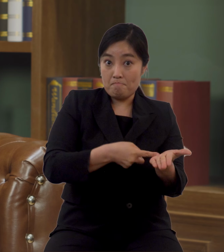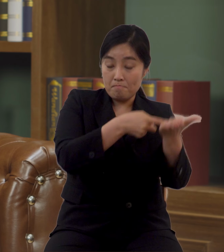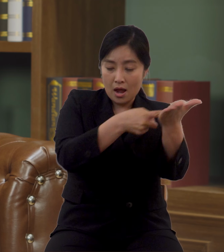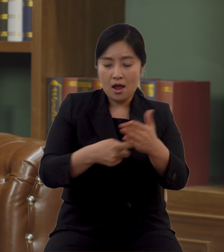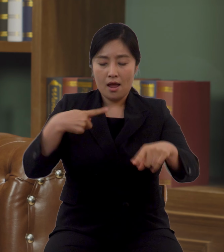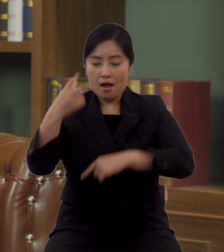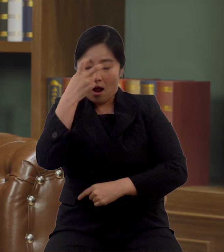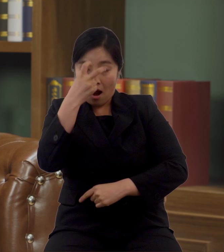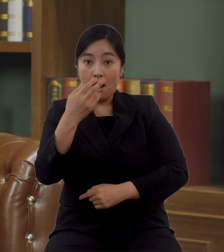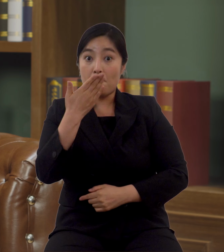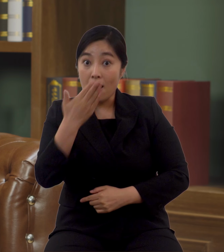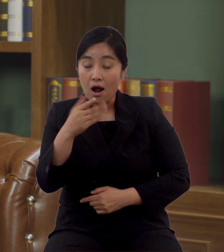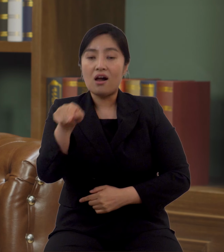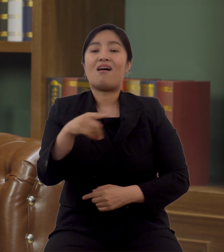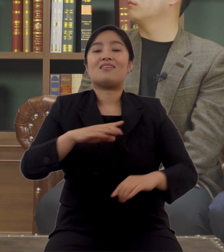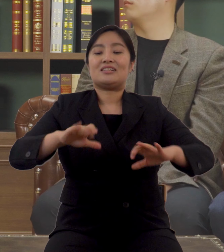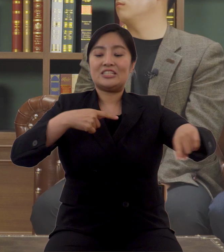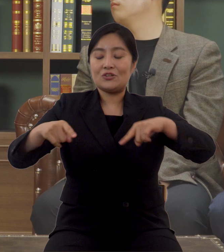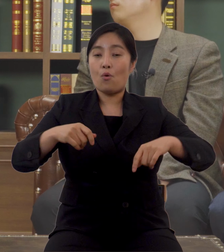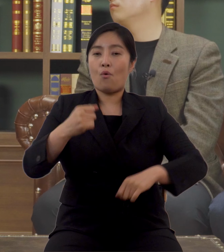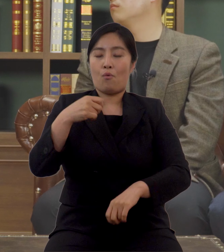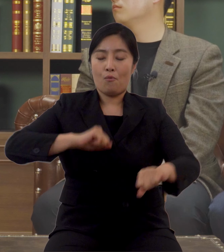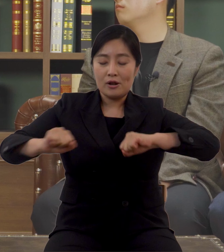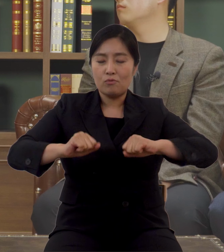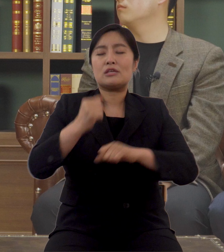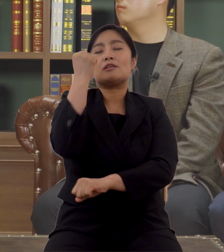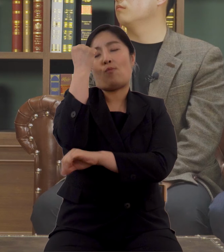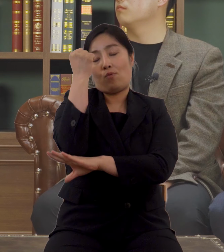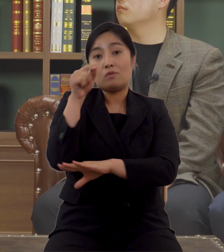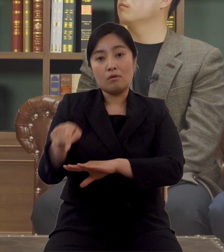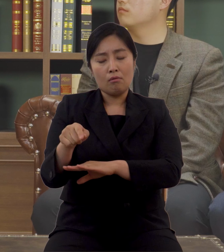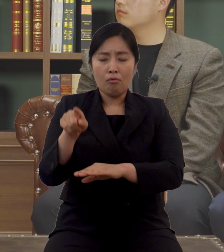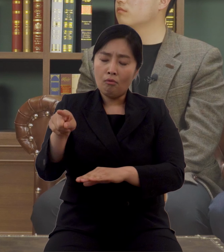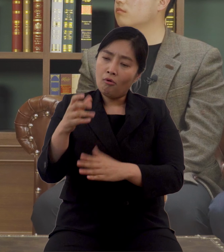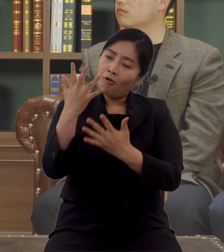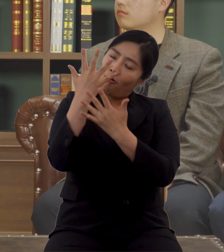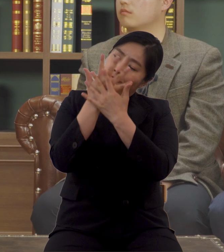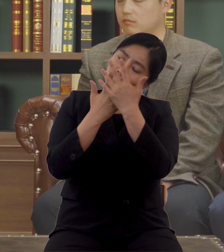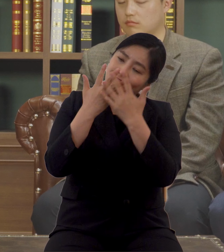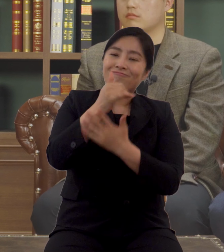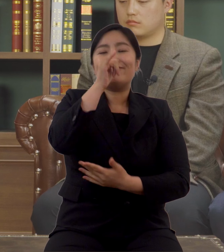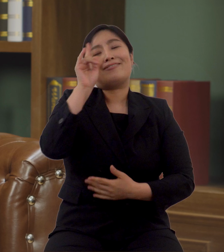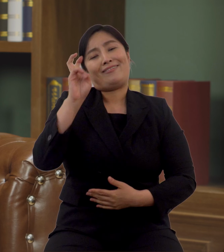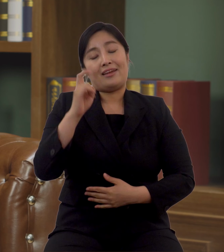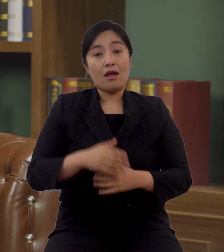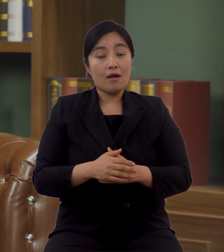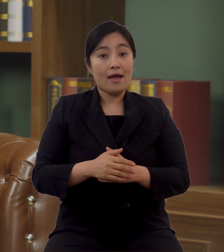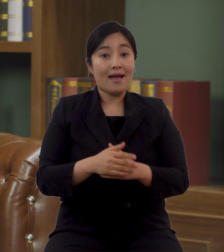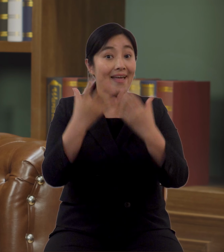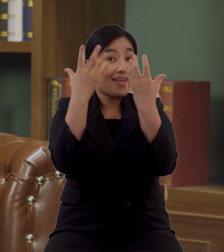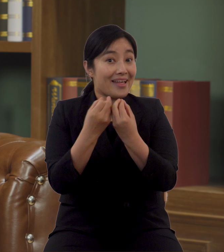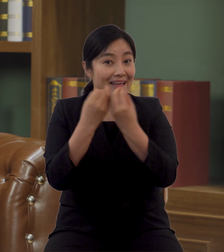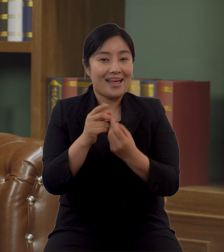행정 감시를 한다는 것이 의정활동의 기본인데요. 이렇게만 들으니 조금 모호한 부분도 있는 것 같습니다. 사례를